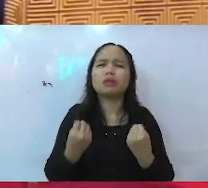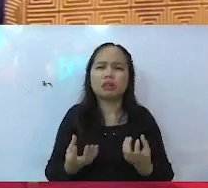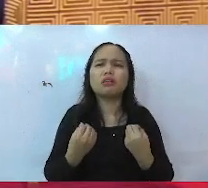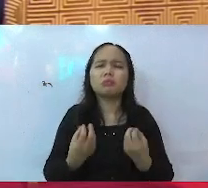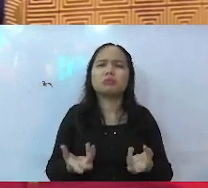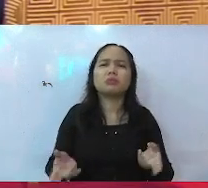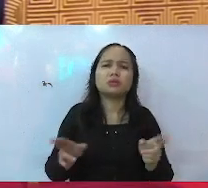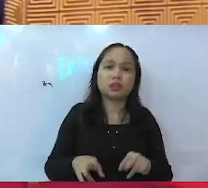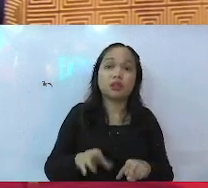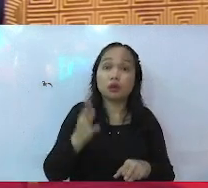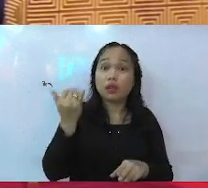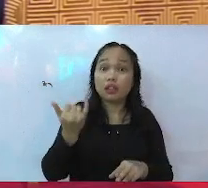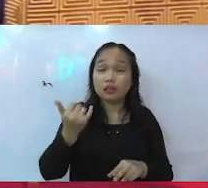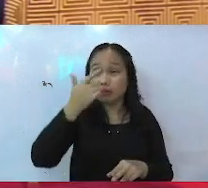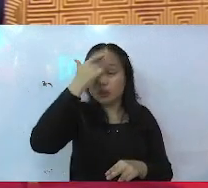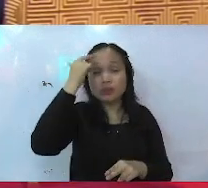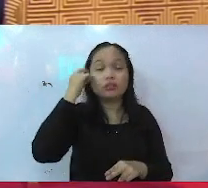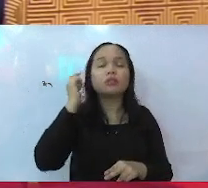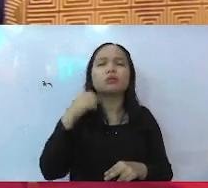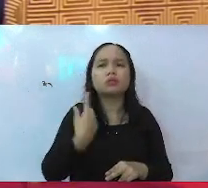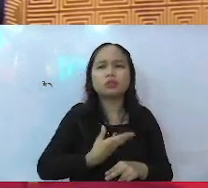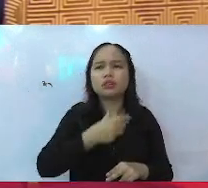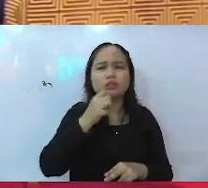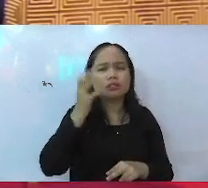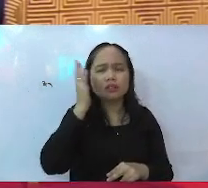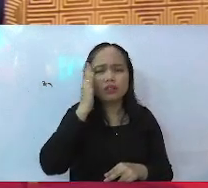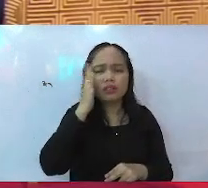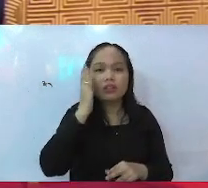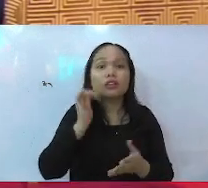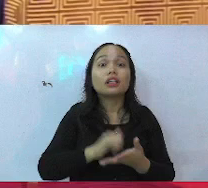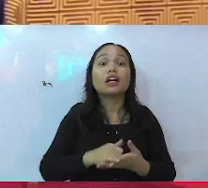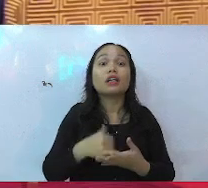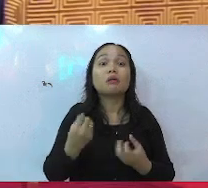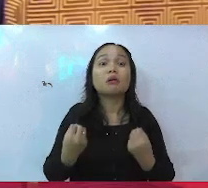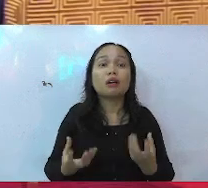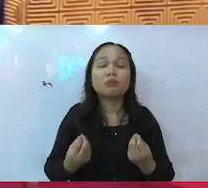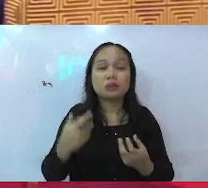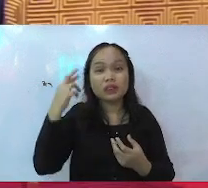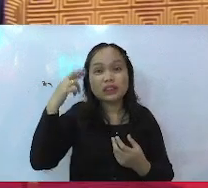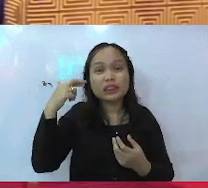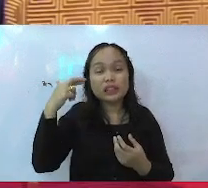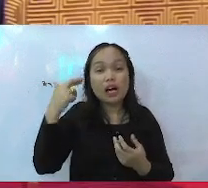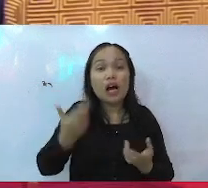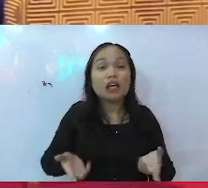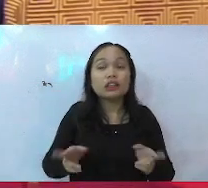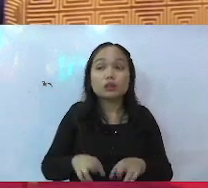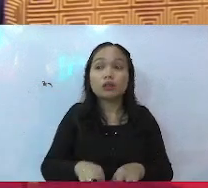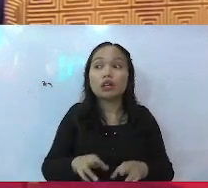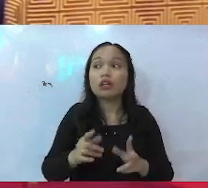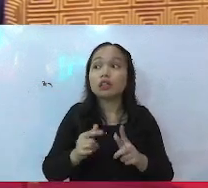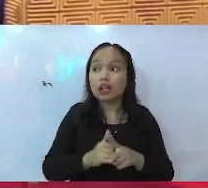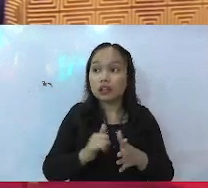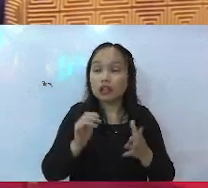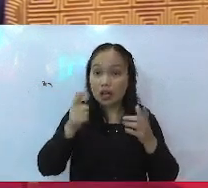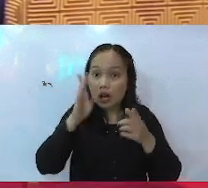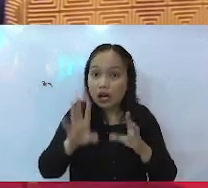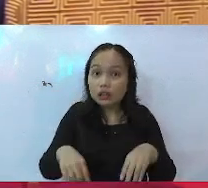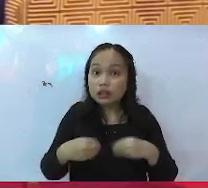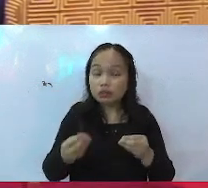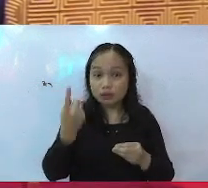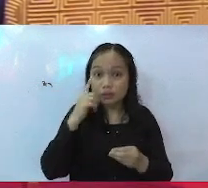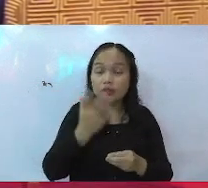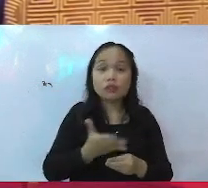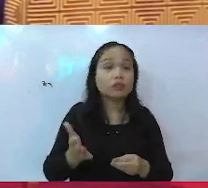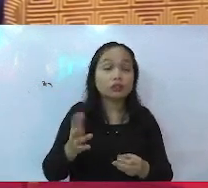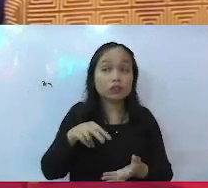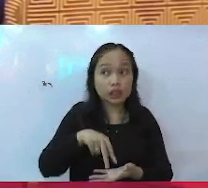ko It's because hindi natin alam kung ano yung maaaring resulta na ibigay ng Diyos sa paninindigan mo As You stand